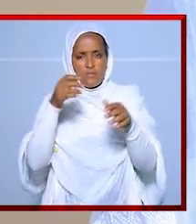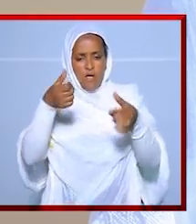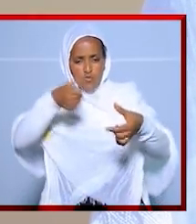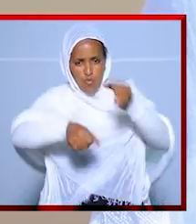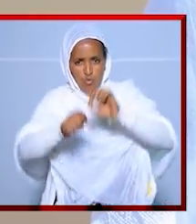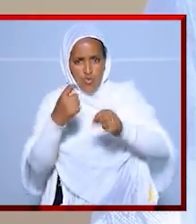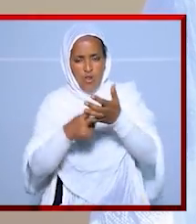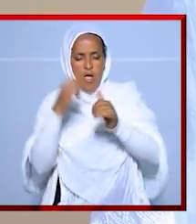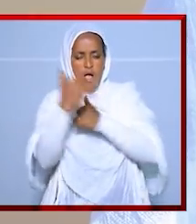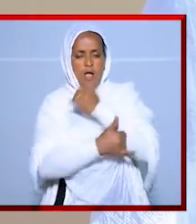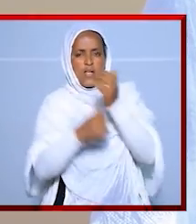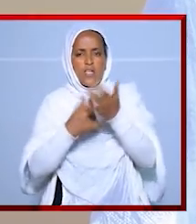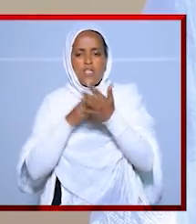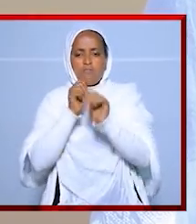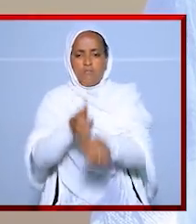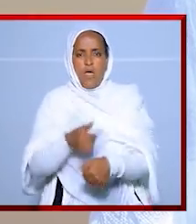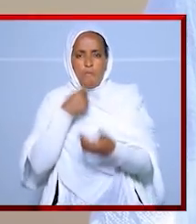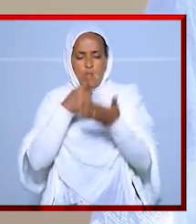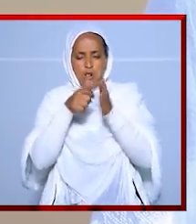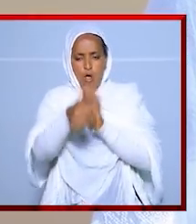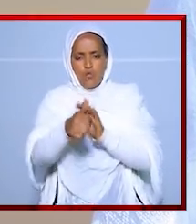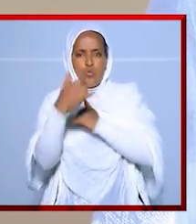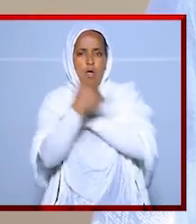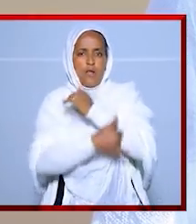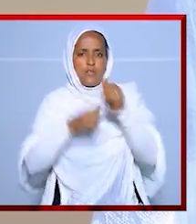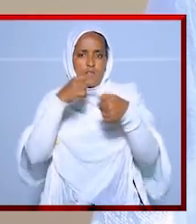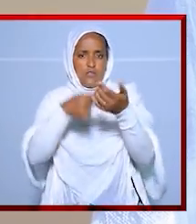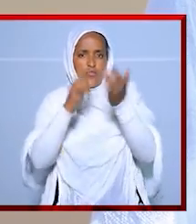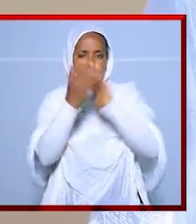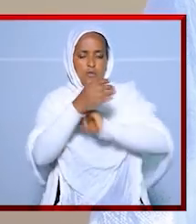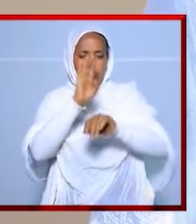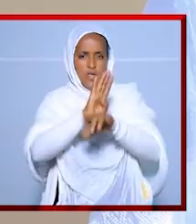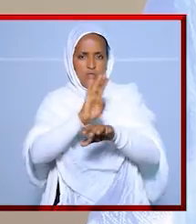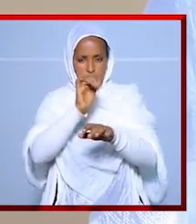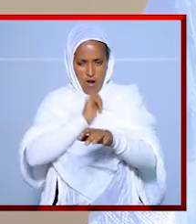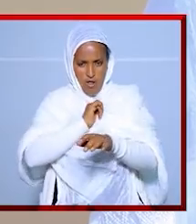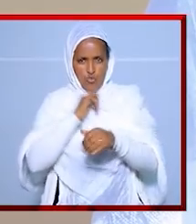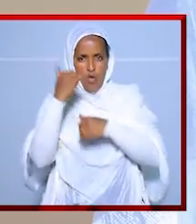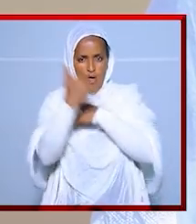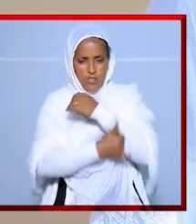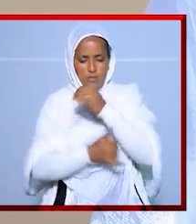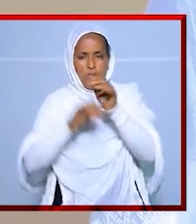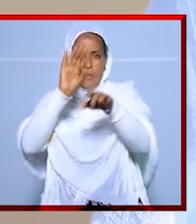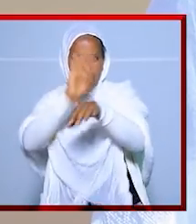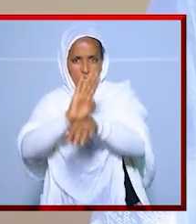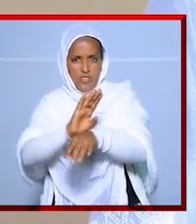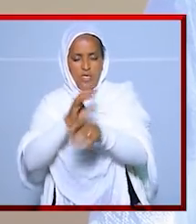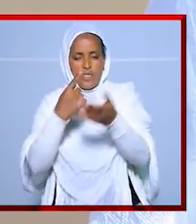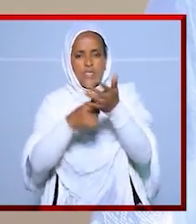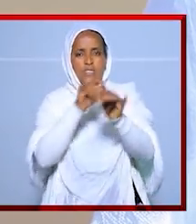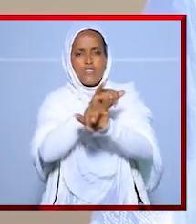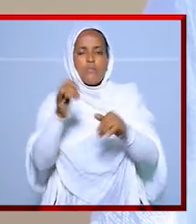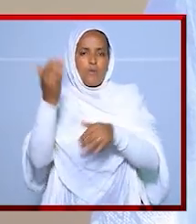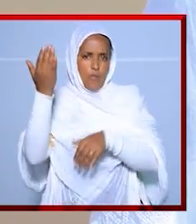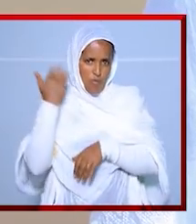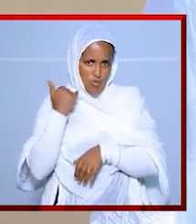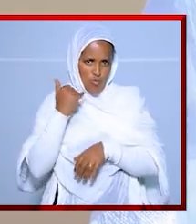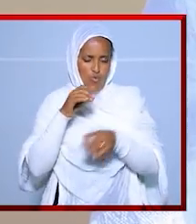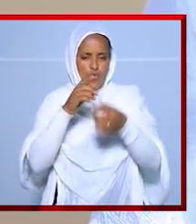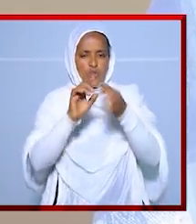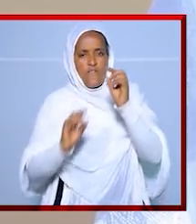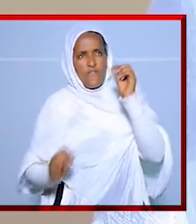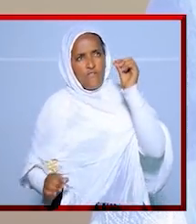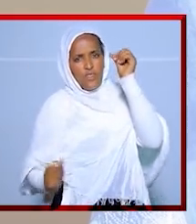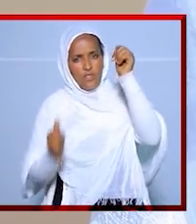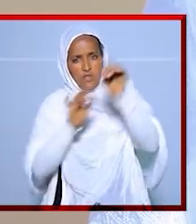ሚና ለሀገር ይህን አበረከተች አይባልም። ምክንያቱም ራሷ ሀገር ስለሆነች ቤተክርስቲያን ለራሷ ሀገርም ለቤተክርስቲያን እንዲነበሩ፣ ስለዚህ